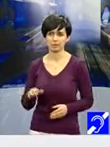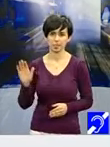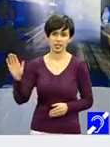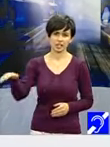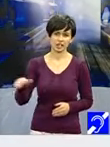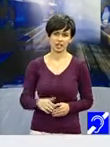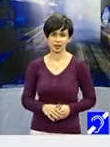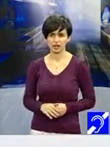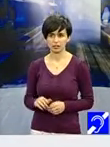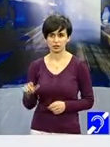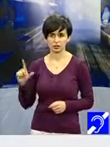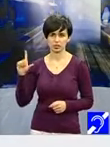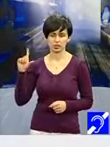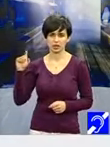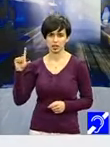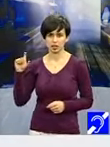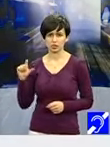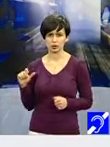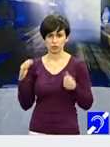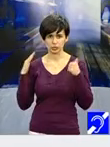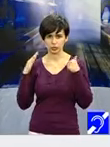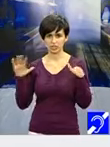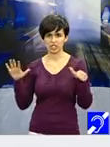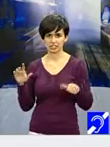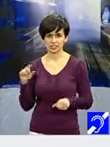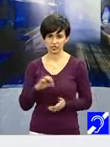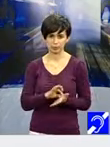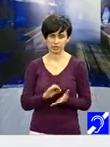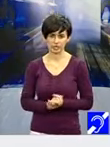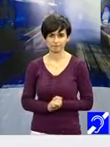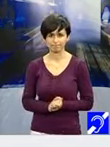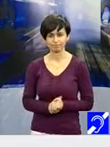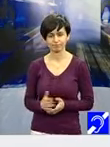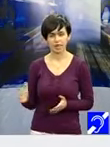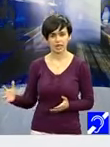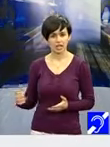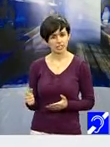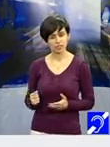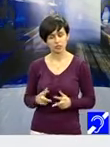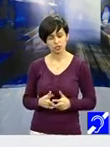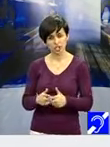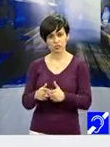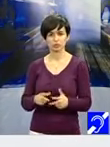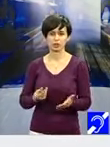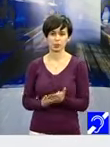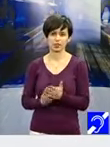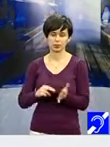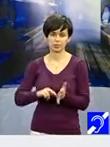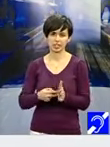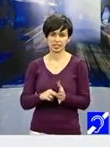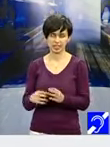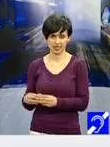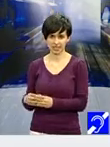Agenția Spațială Europeană. Ați avut și un ajutor? Da. Da, în pregătirea acestei echipe ați avut